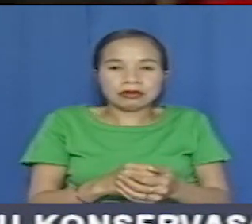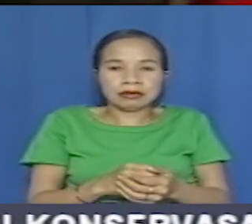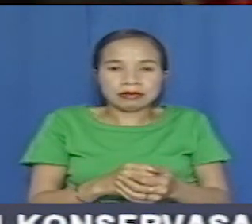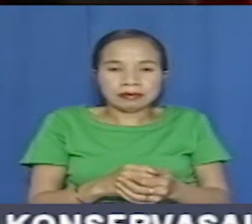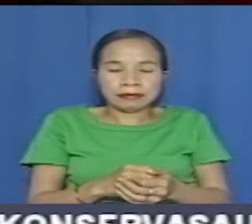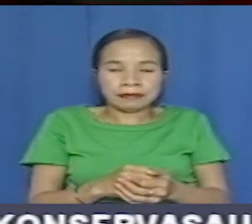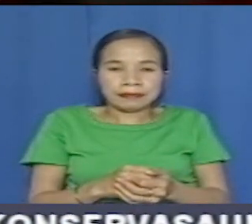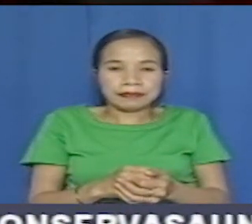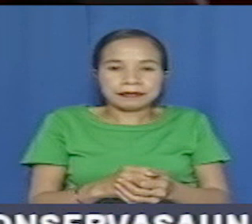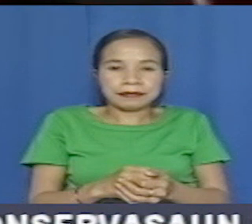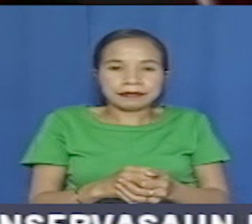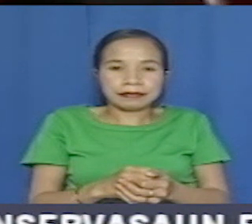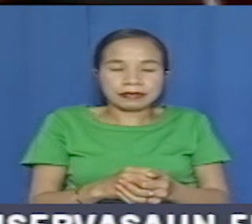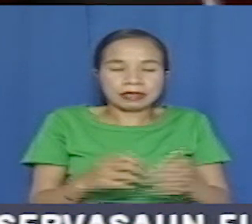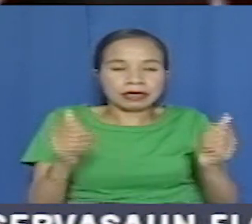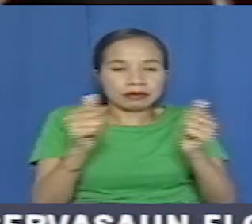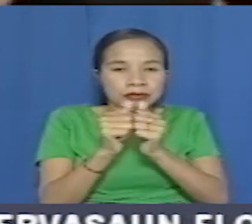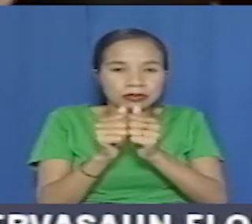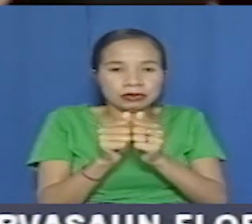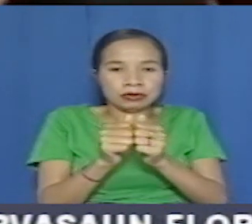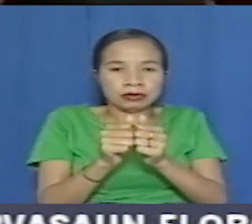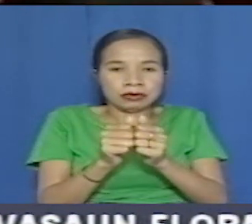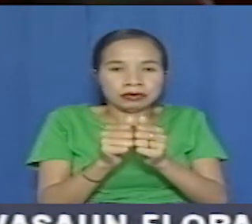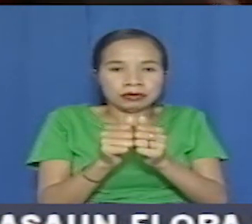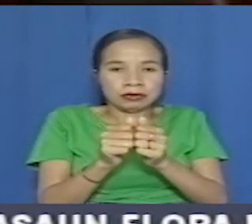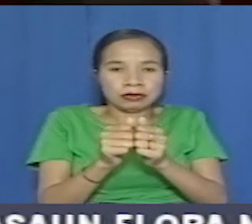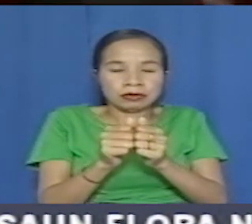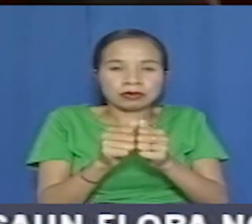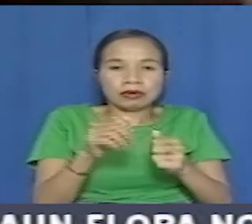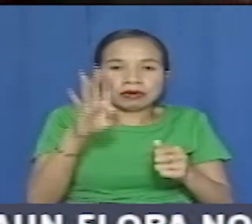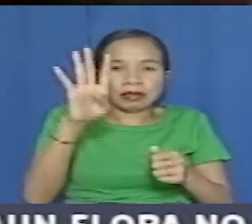área suku Maushiga nian. Hamutu Hectares Hat.